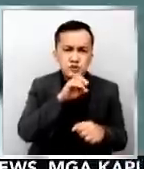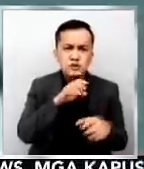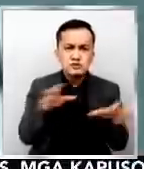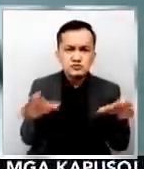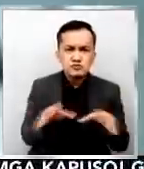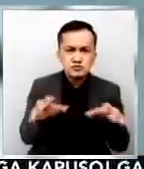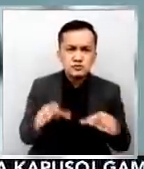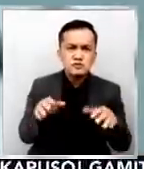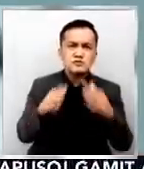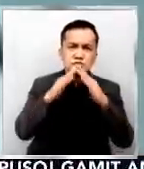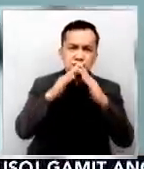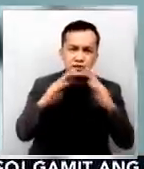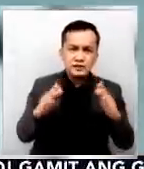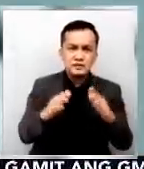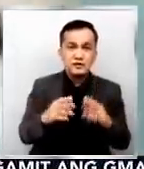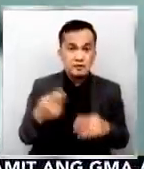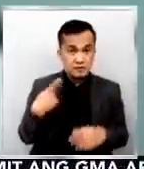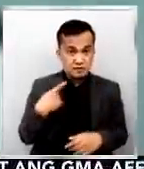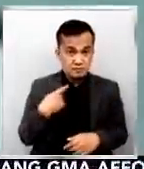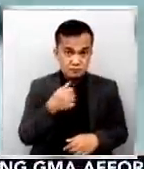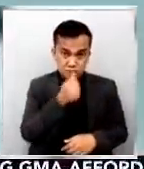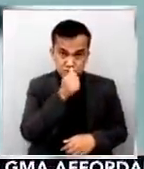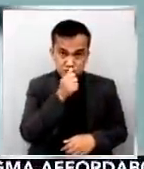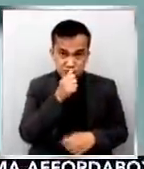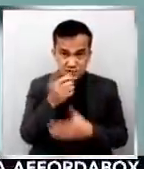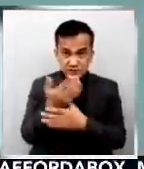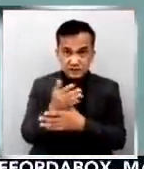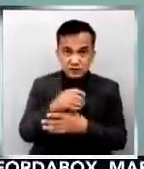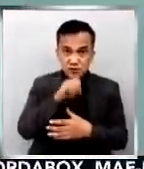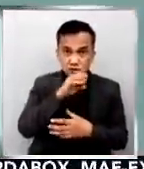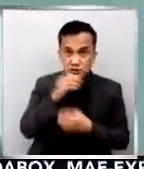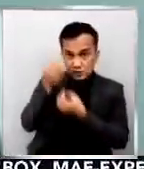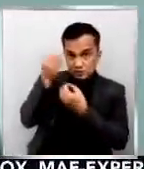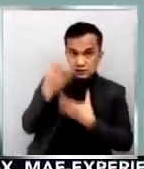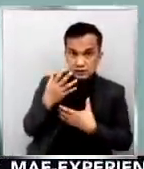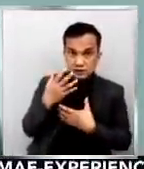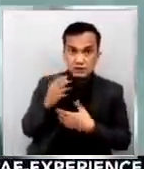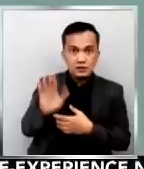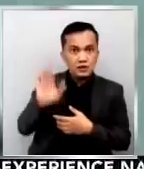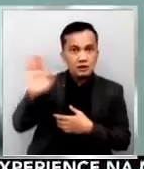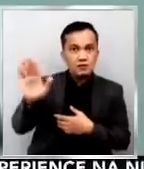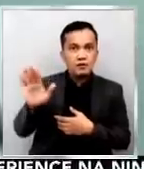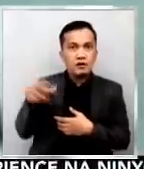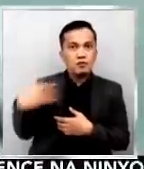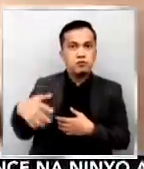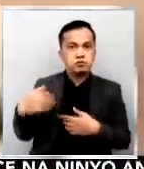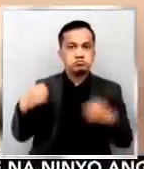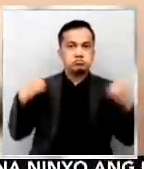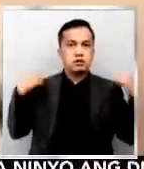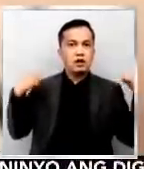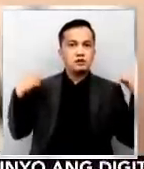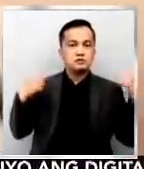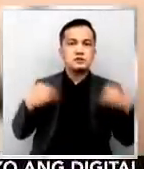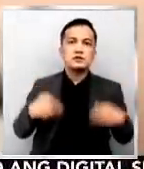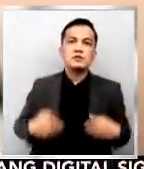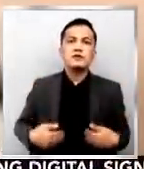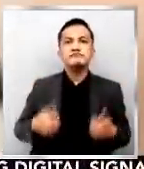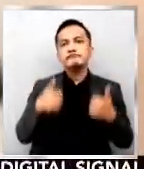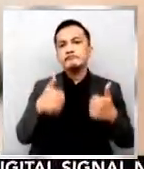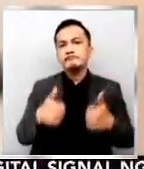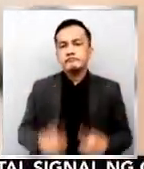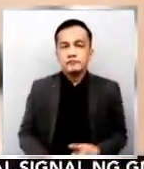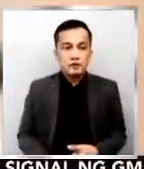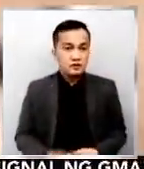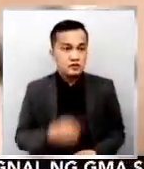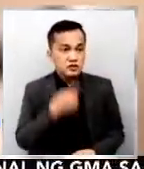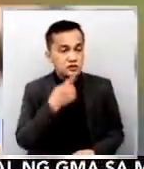May sikreto pang shinare si Lola sa akin sa kanyang malakas na pangangatawan. Unsay secret name mo sa... Ay,